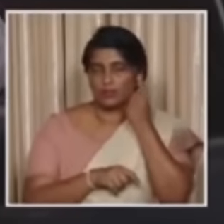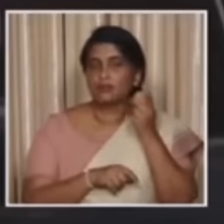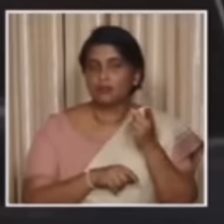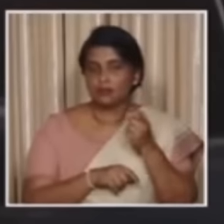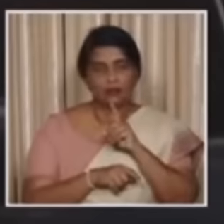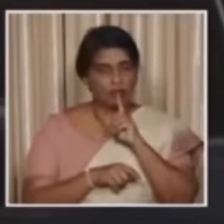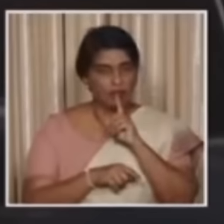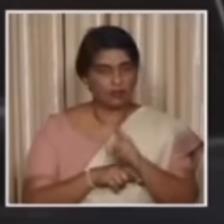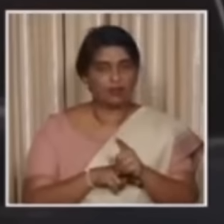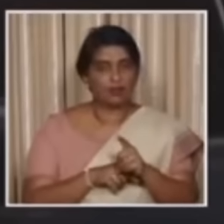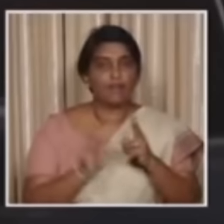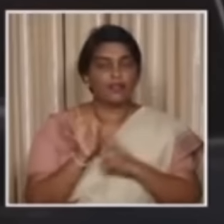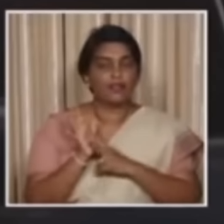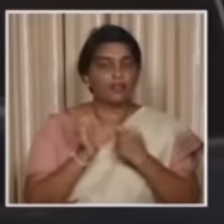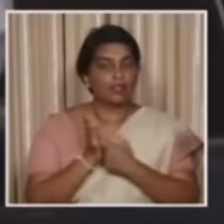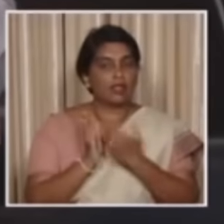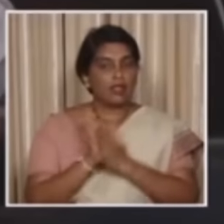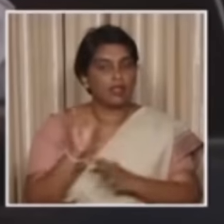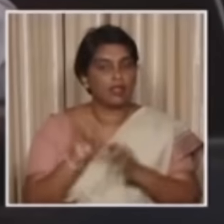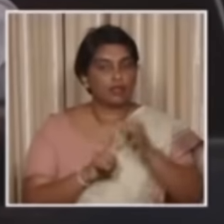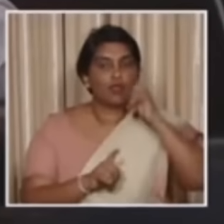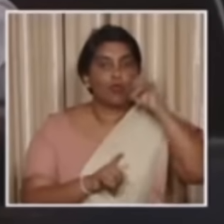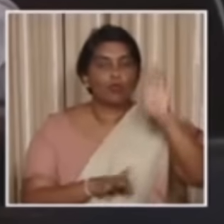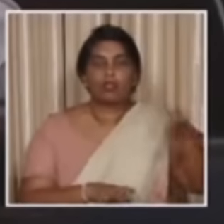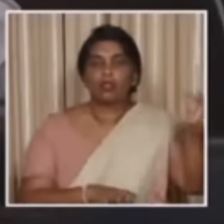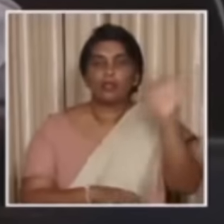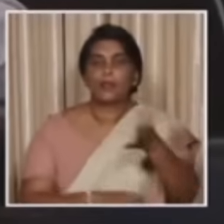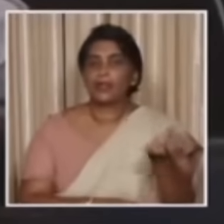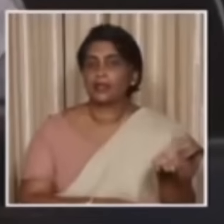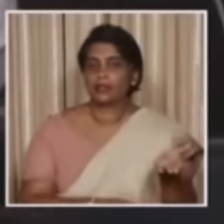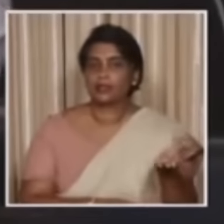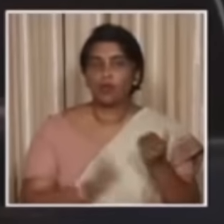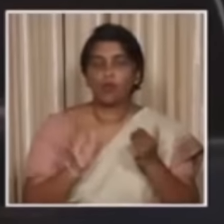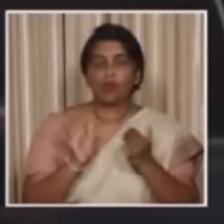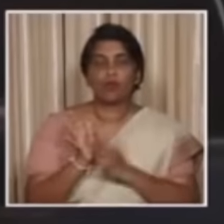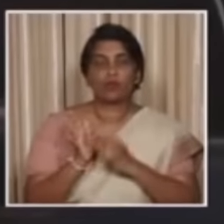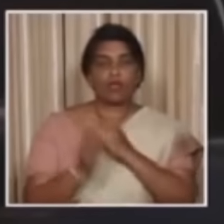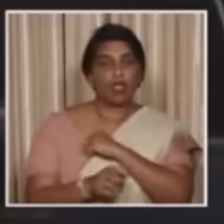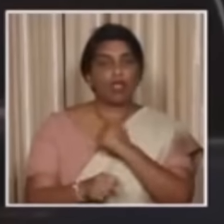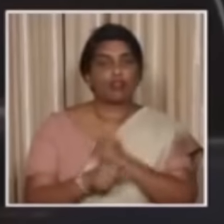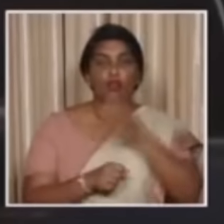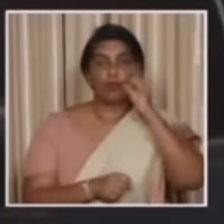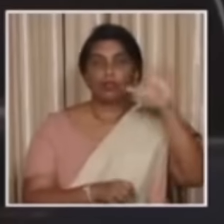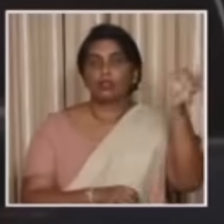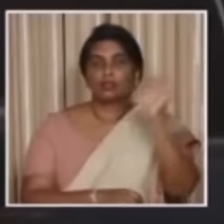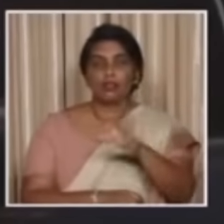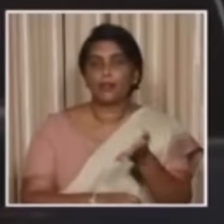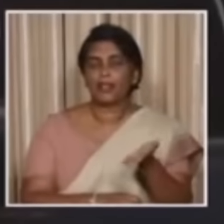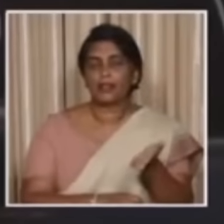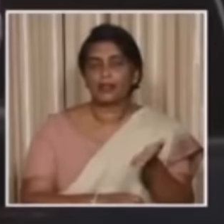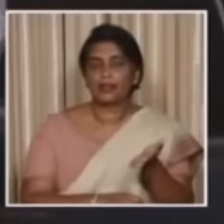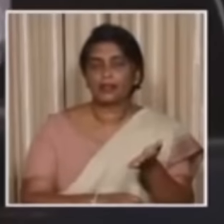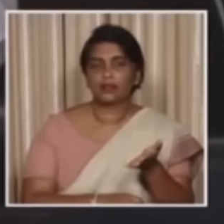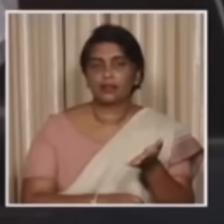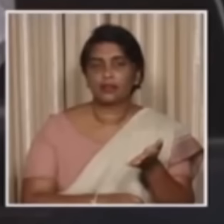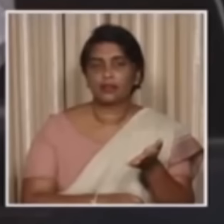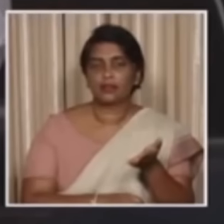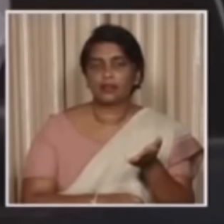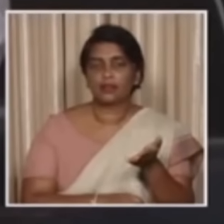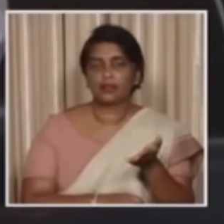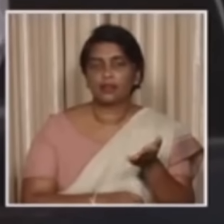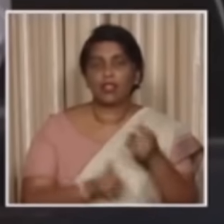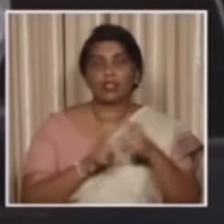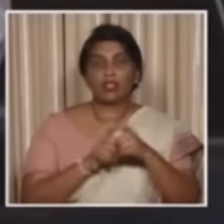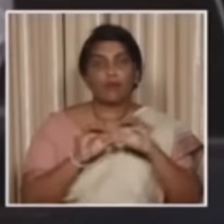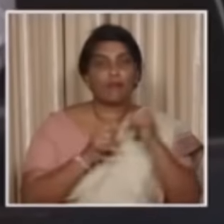කියන්න ඕනේ. ඉතින් විජේදාස රාජපක්ෂ එමෙතුමාගේ පුතාවපත් කරේයි. මුසම්මිල් ආණ්ඩුකාරතුමාගේ පුතාවපත් කරේයි. ආයි